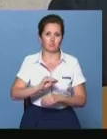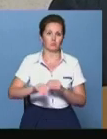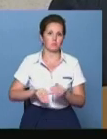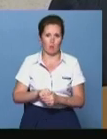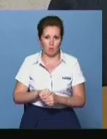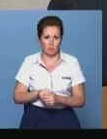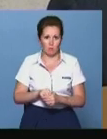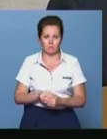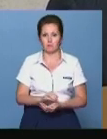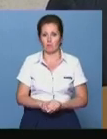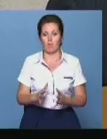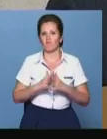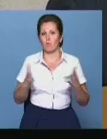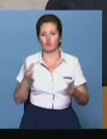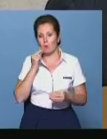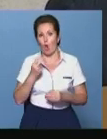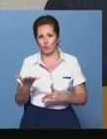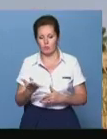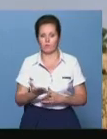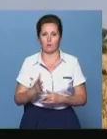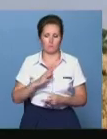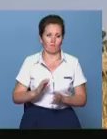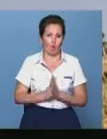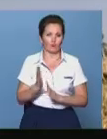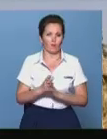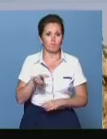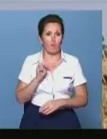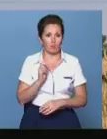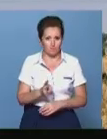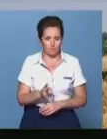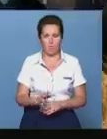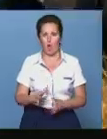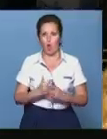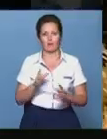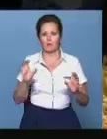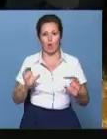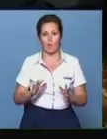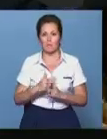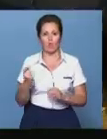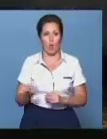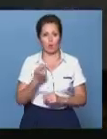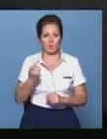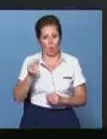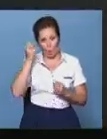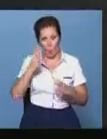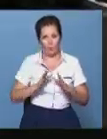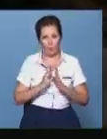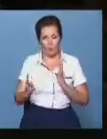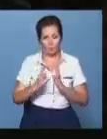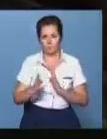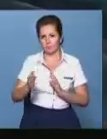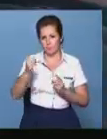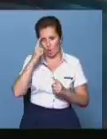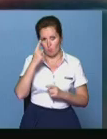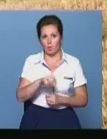достойным большего применения продолжала выращивать МАК. О законных сельскохозяйственных культурах доложил вице-премьер Токарев. Уборочная